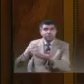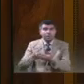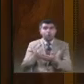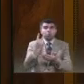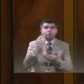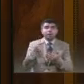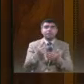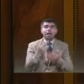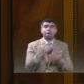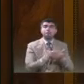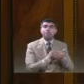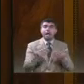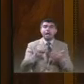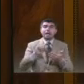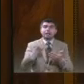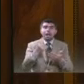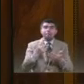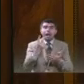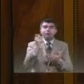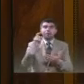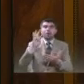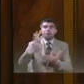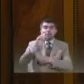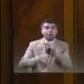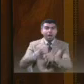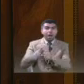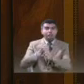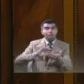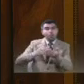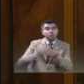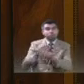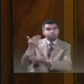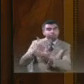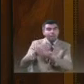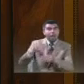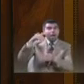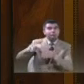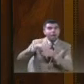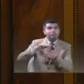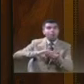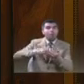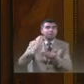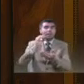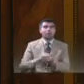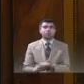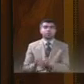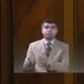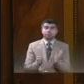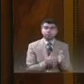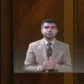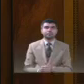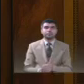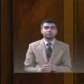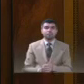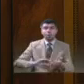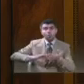مليار درهم سنة 2014 بعد ادخار سلبي لمدة 3 سنوات متتالية. وكان من نتائج